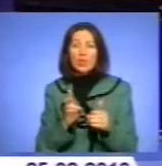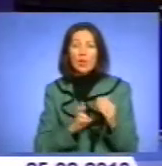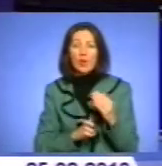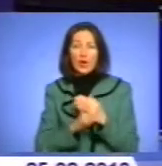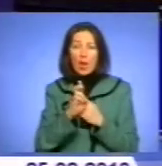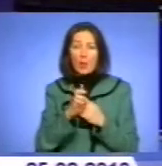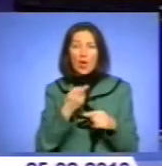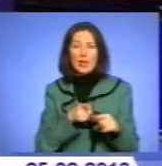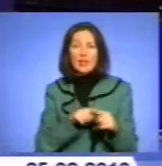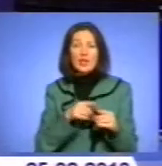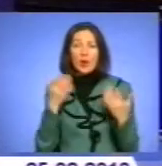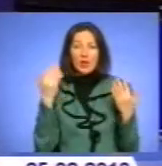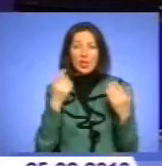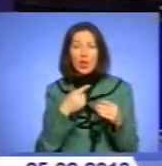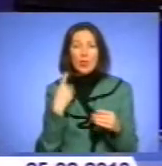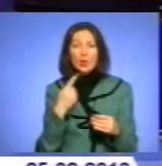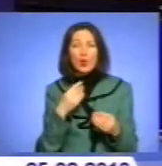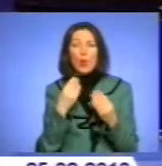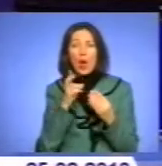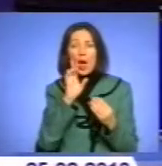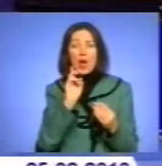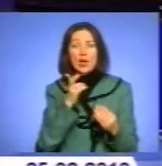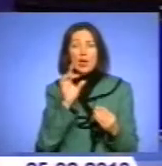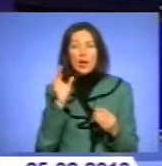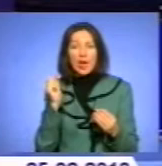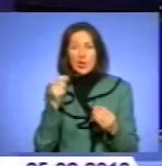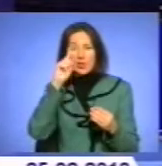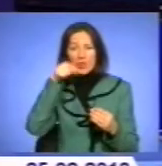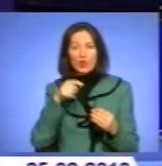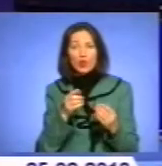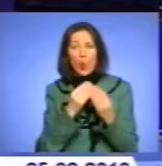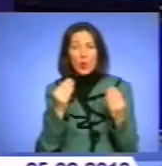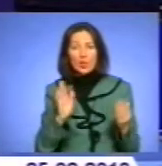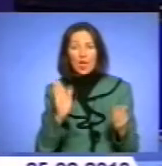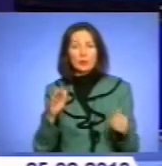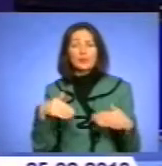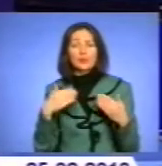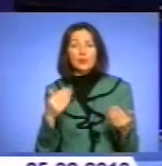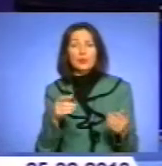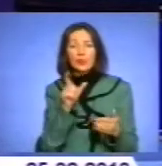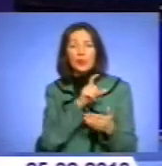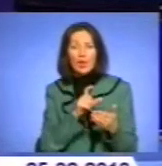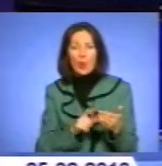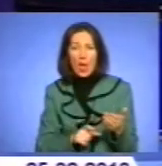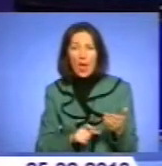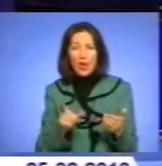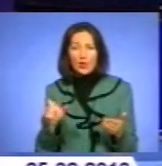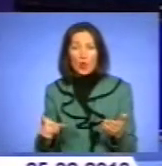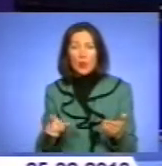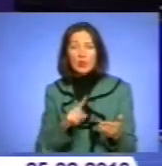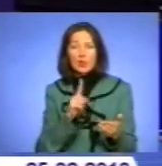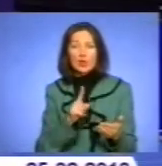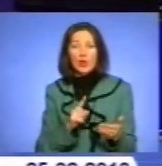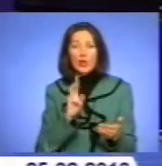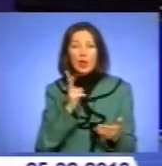Цими вихідними в обласному краєзнавчому музеї відбулася літературно-мистецька імпреза з поетом Зіновієм Казьо, на якій